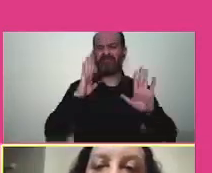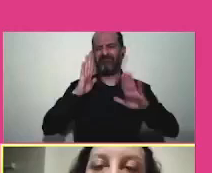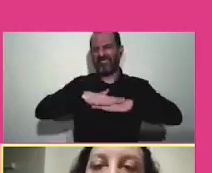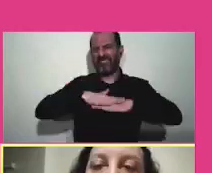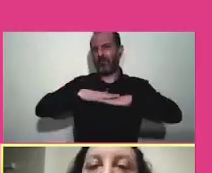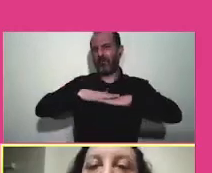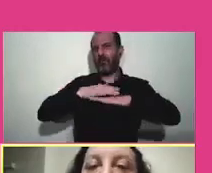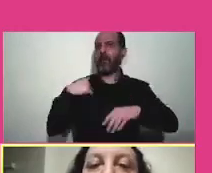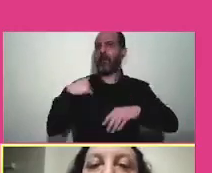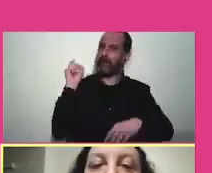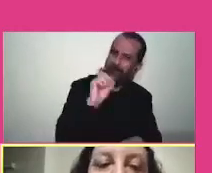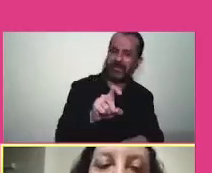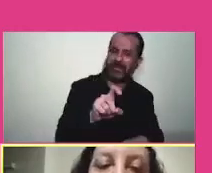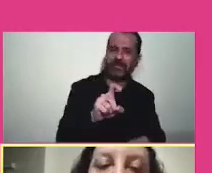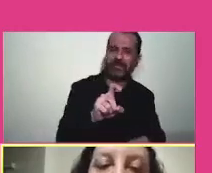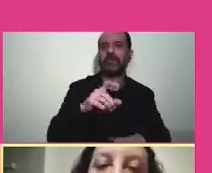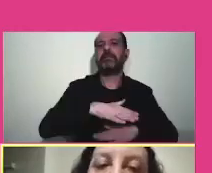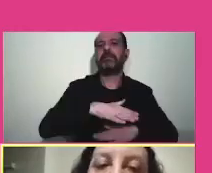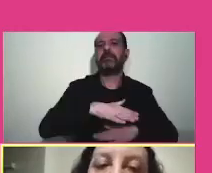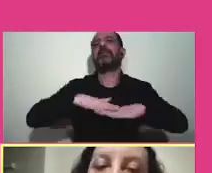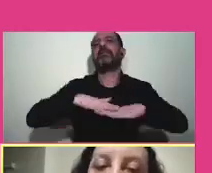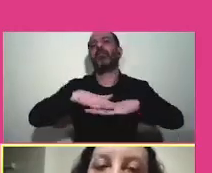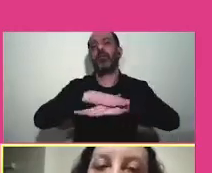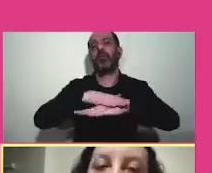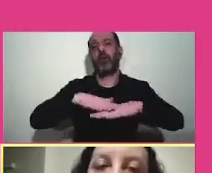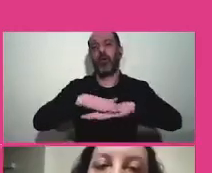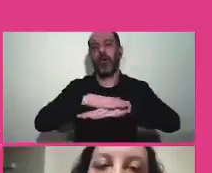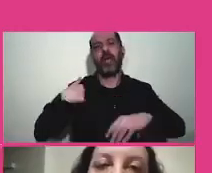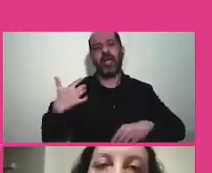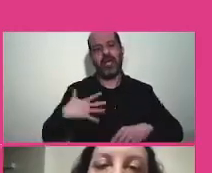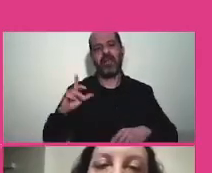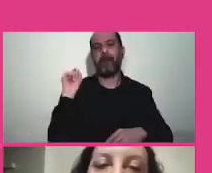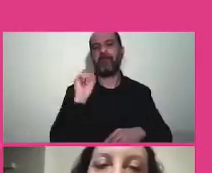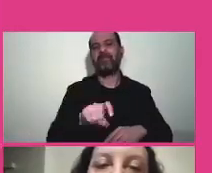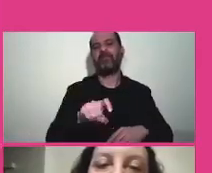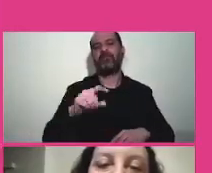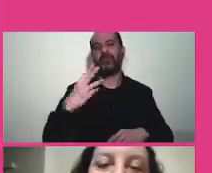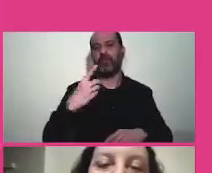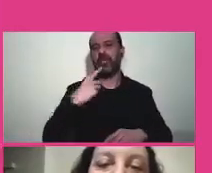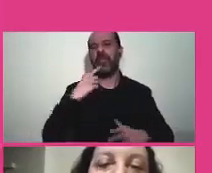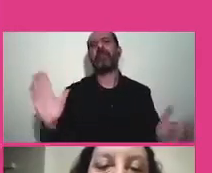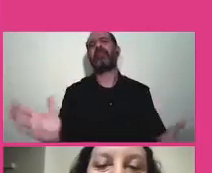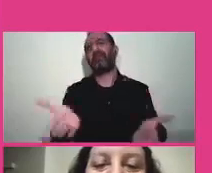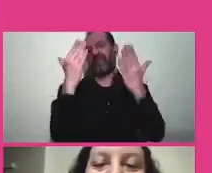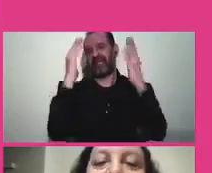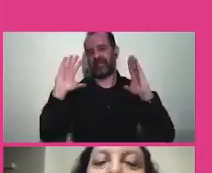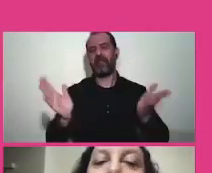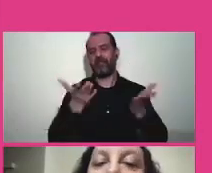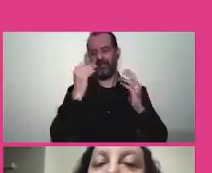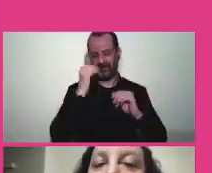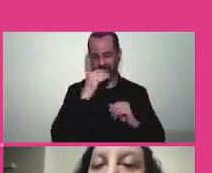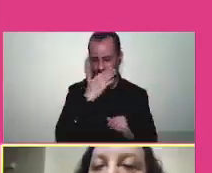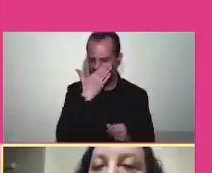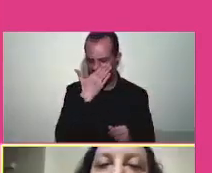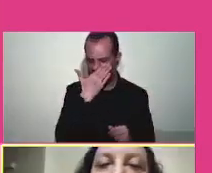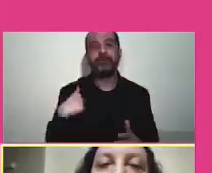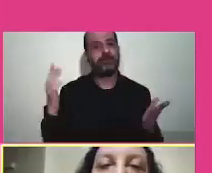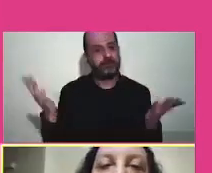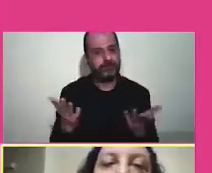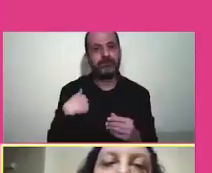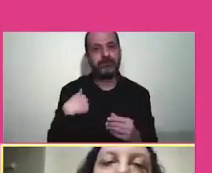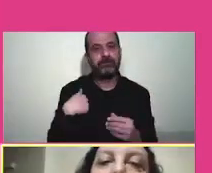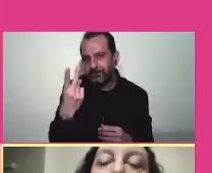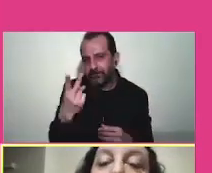μόνο. Συγγνώμη, το άλλο ήθελα να απαντήσω. Εντάξει, δεν πειράζει, δεν πειράζει. Ναι, συγγνώμη. Δεν πειράζει. Παρ' όλα αυτά μπορούμε